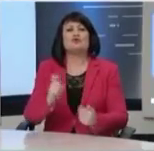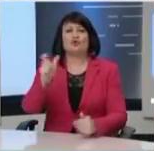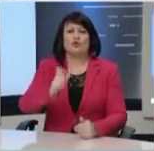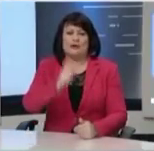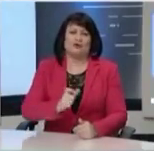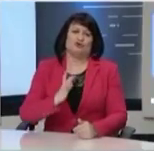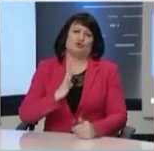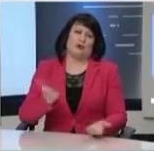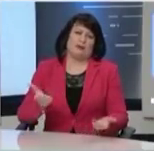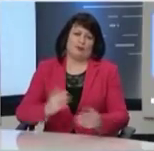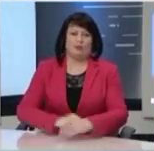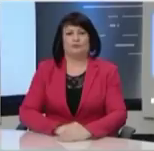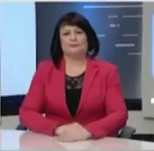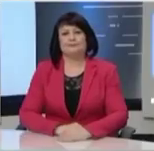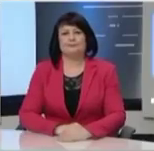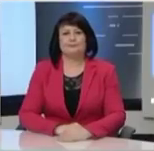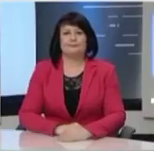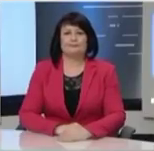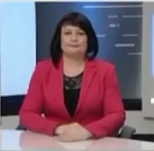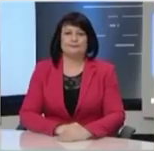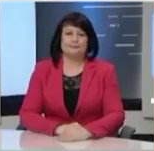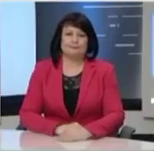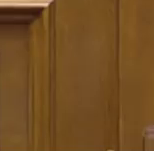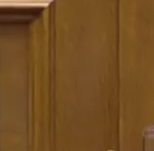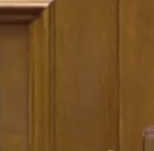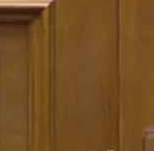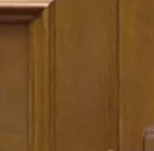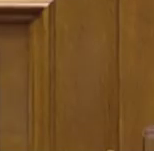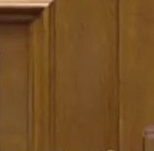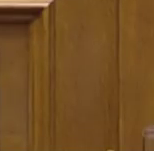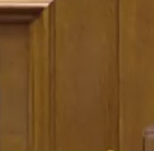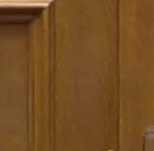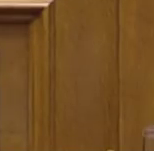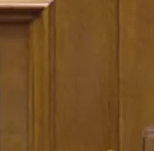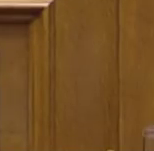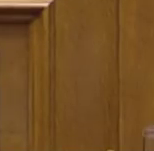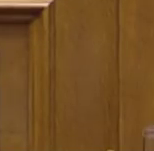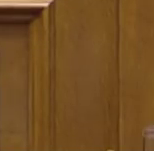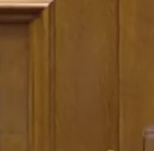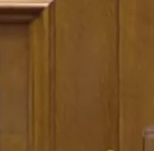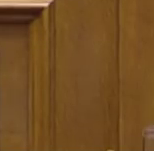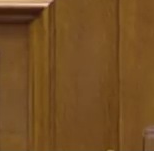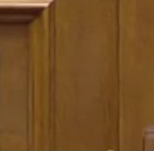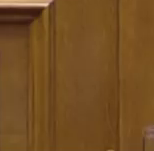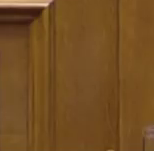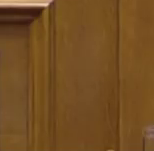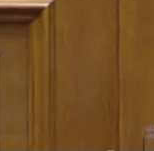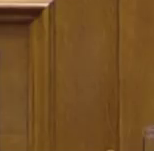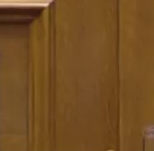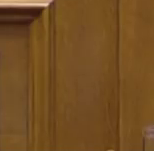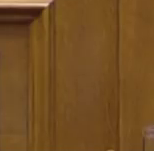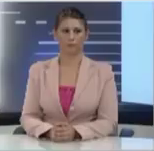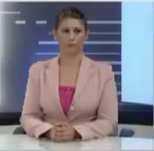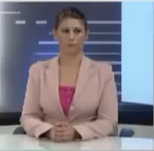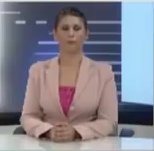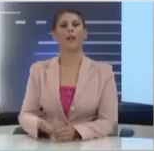την καθημερινότητα των πολιτών. Το σχέδιό μας είναι σαφές, να λάβουμε τις απαραίτητες πρωτοβουλίες ώστε να